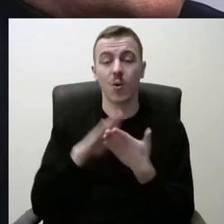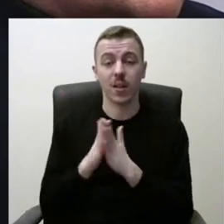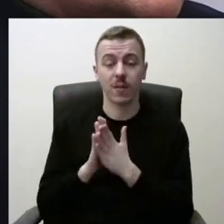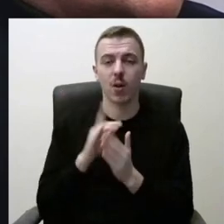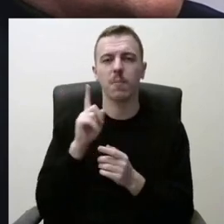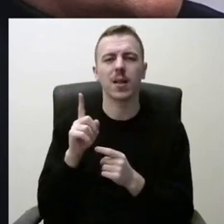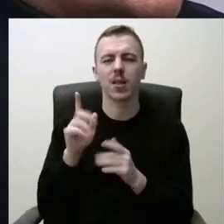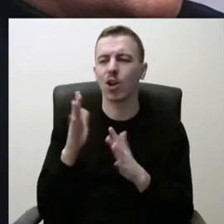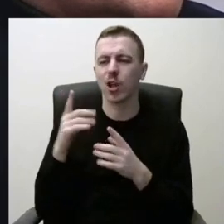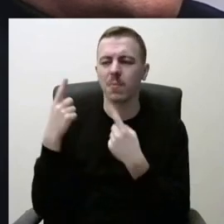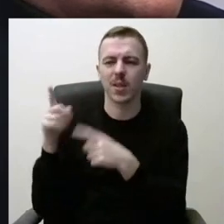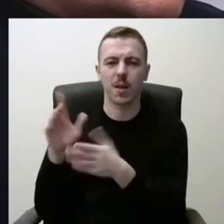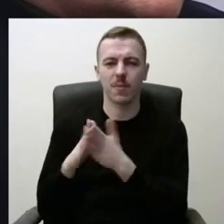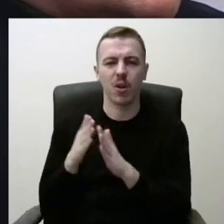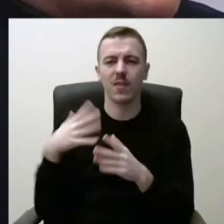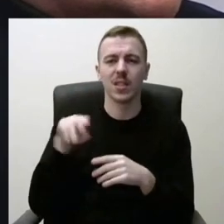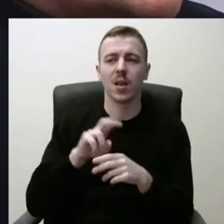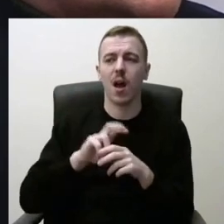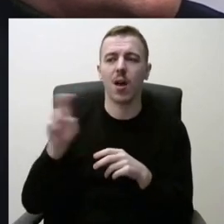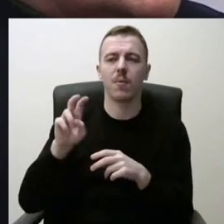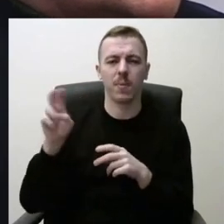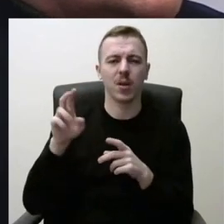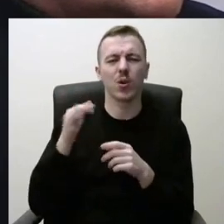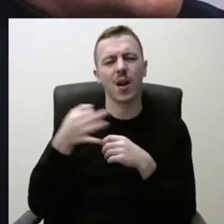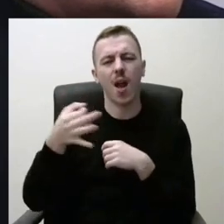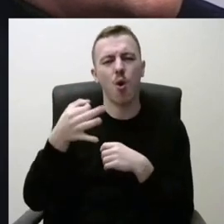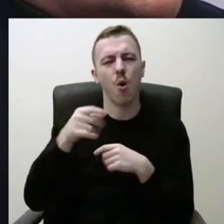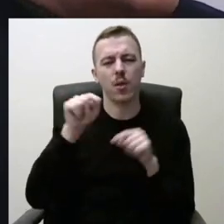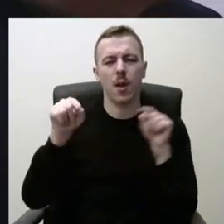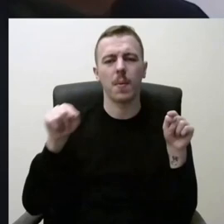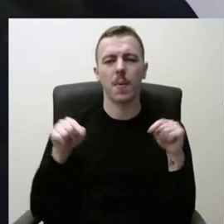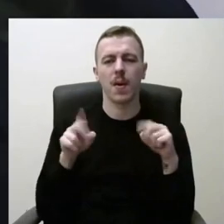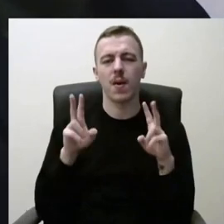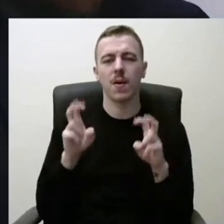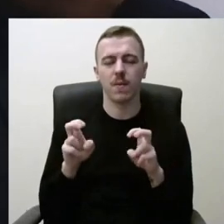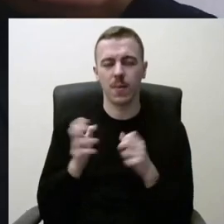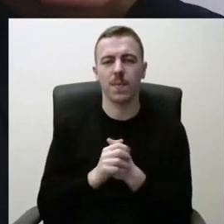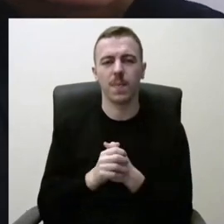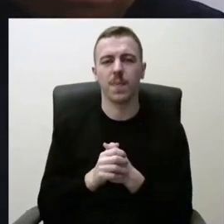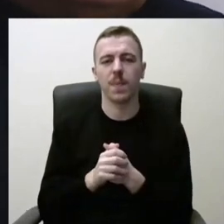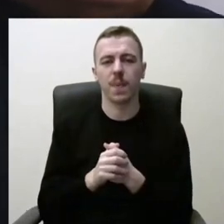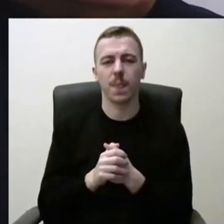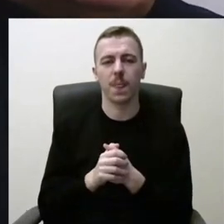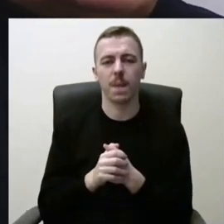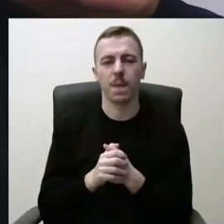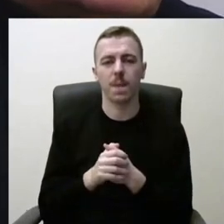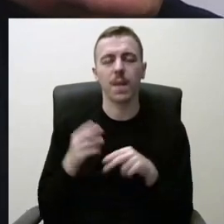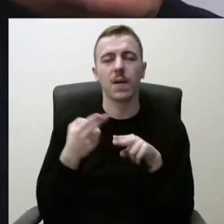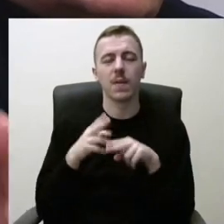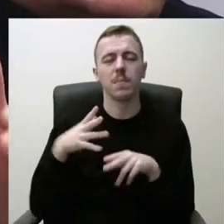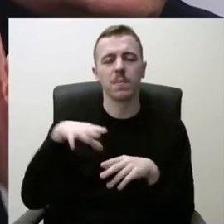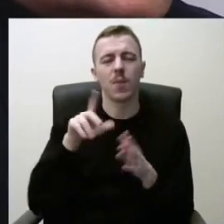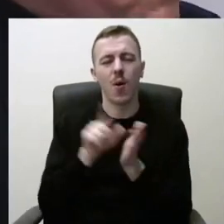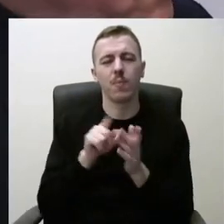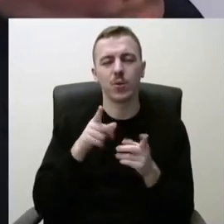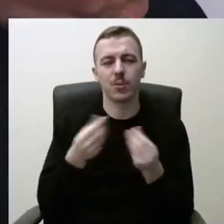kažkam. Žmonės išsikrausto į miesto rajonus. Tai yra vadinamoji miesto drieka. Tai yra tai, ką mes turime įspręsti. Mes